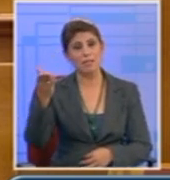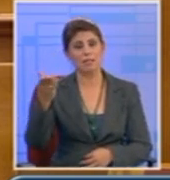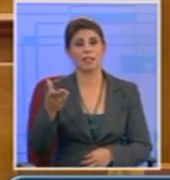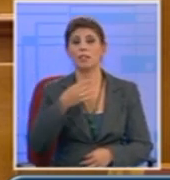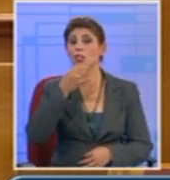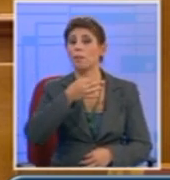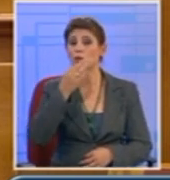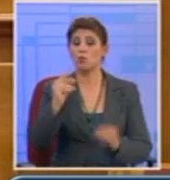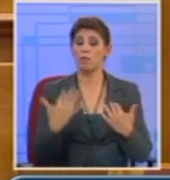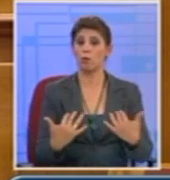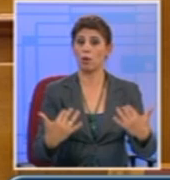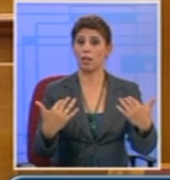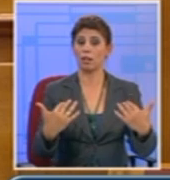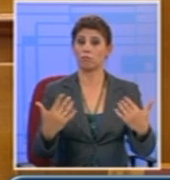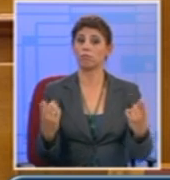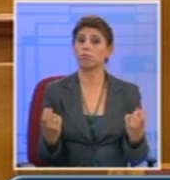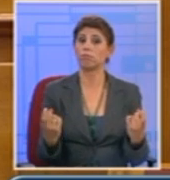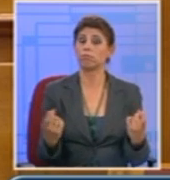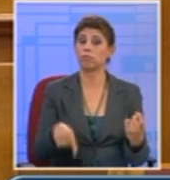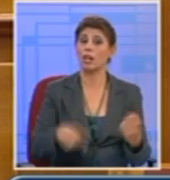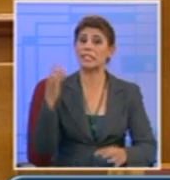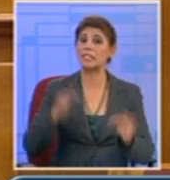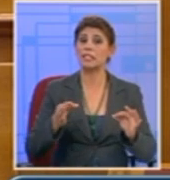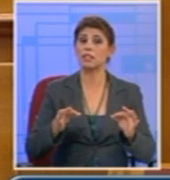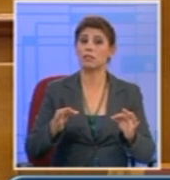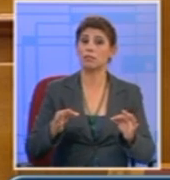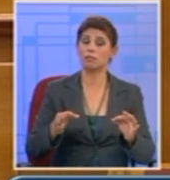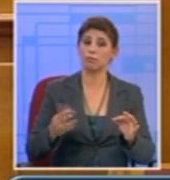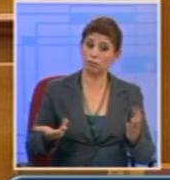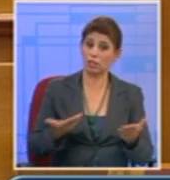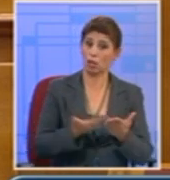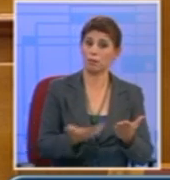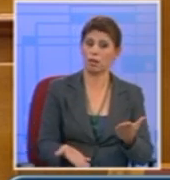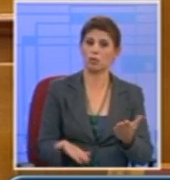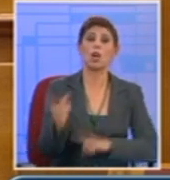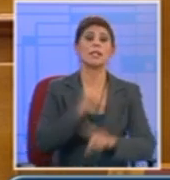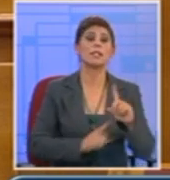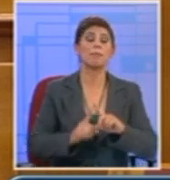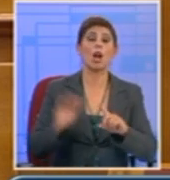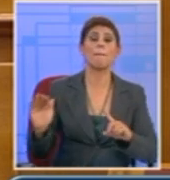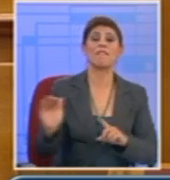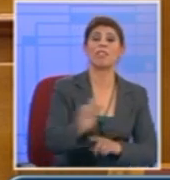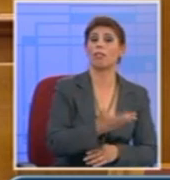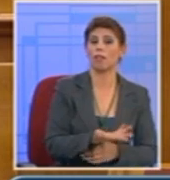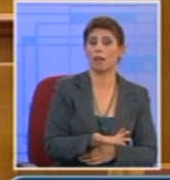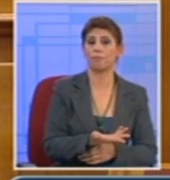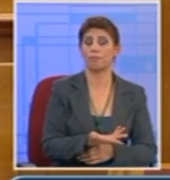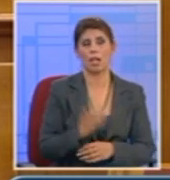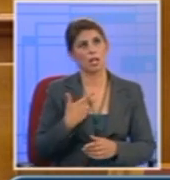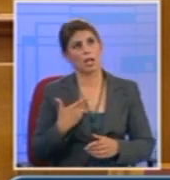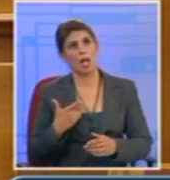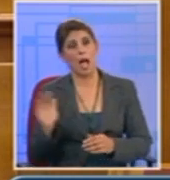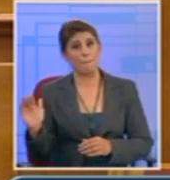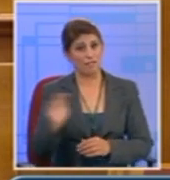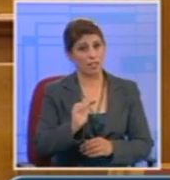μιλώντας στη βουλή προκαλώντας τη συζήτηση αυτή σε ποιον απευθύνθηκε απευθύνθηκε στο